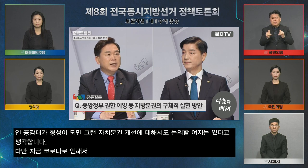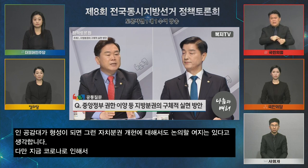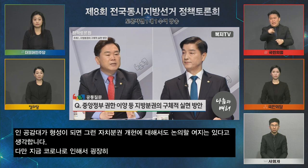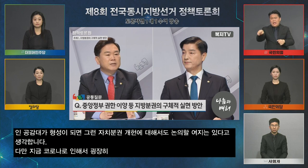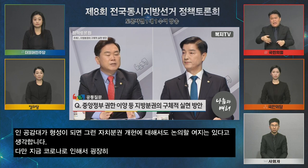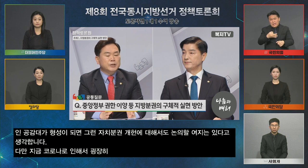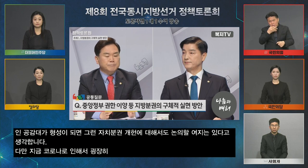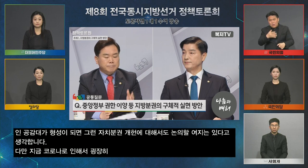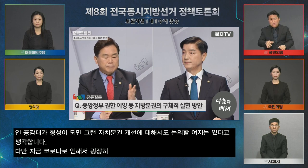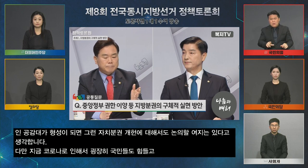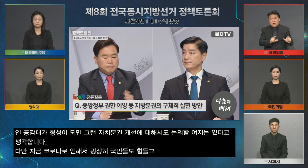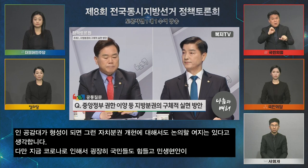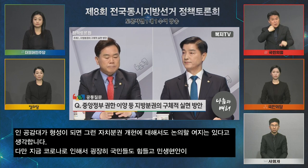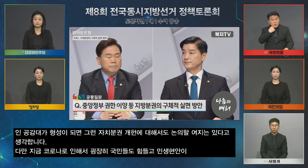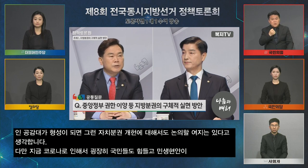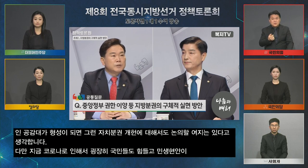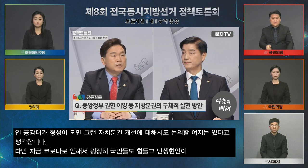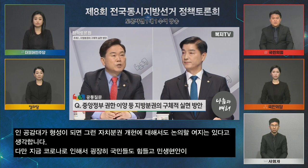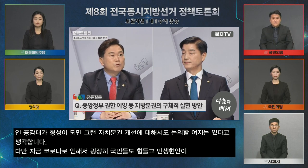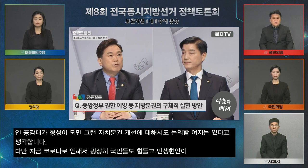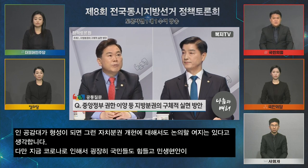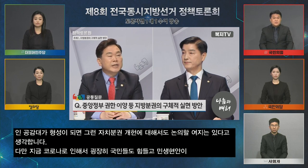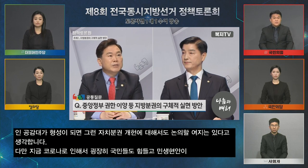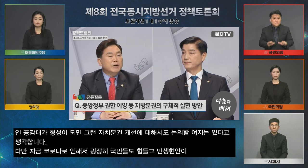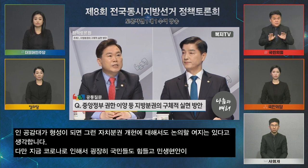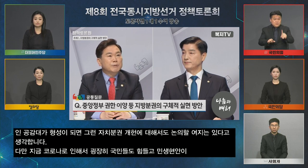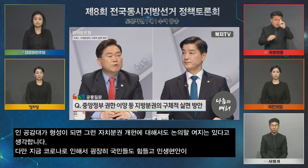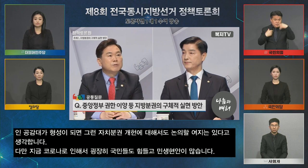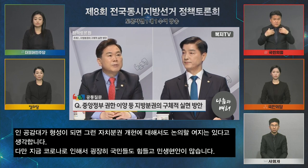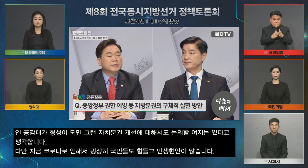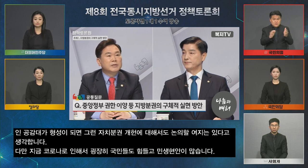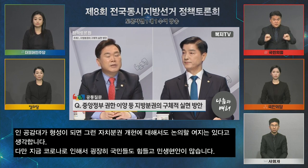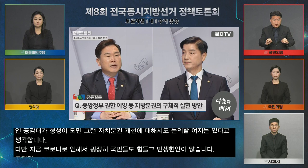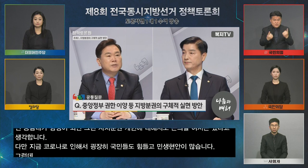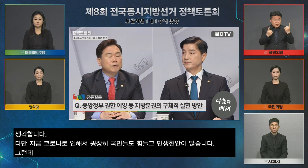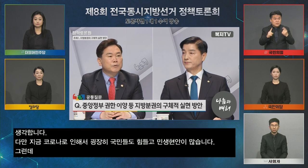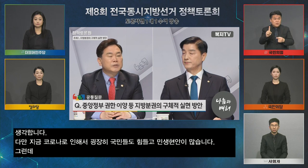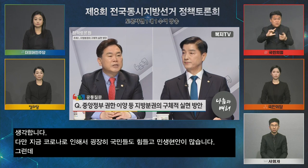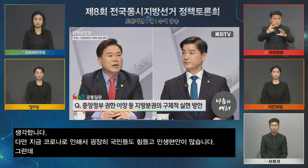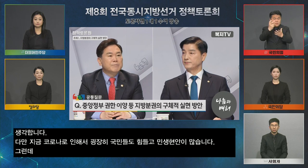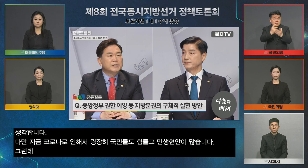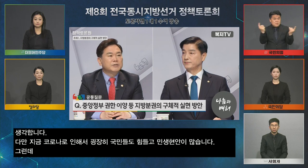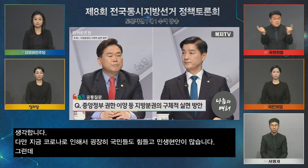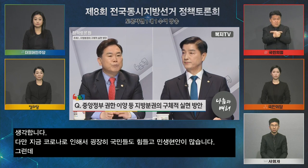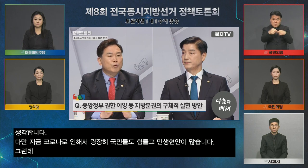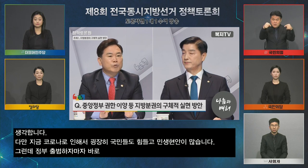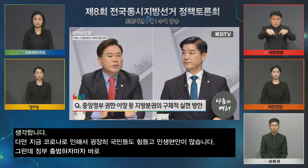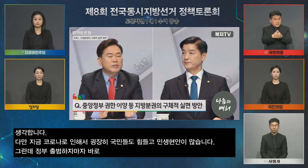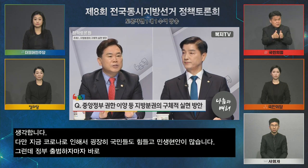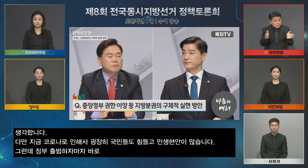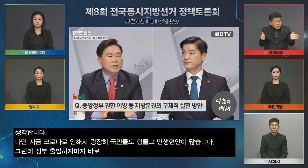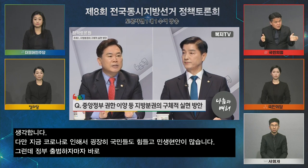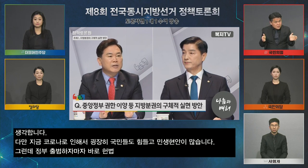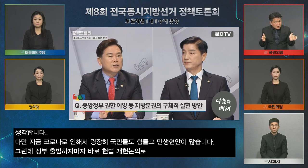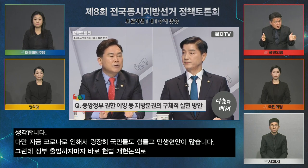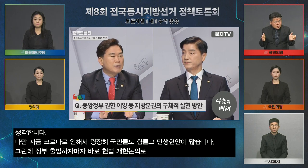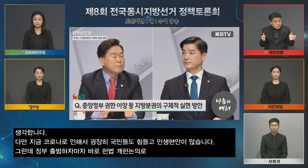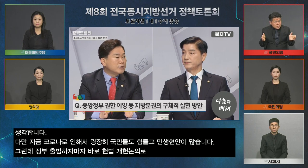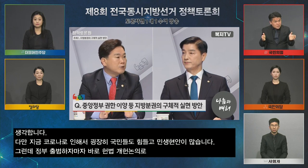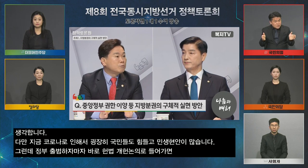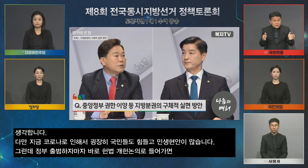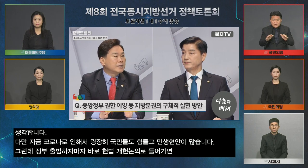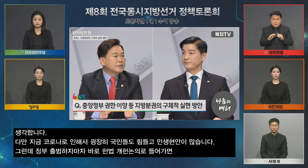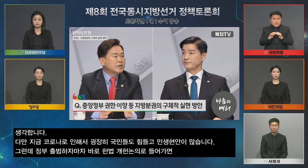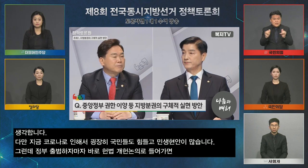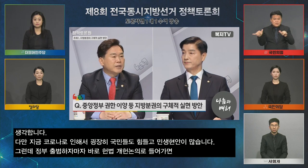많습니다. 그런데 정부 출범하자마자 바로 흠뻑 개헌 논의로 들어가면 모든 이슈가 된다 그게